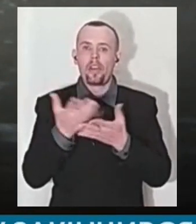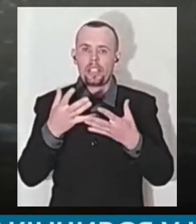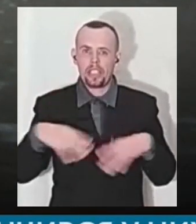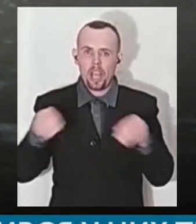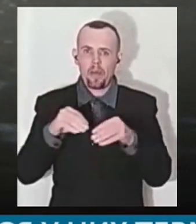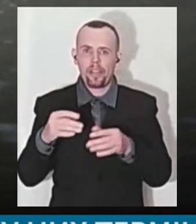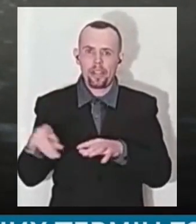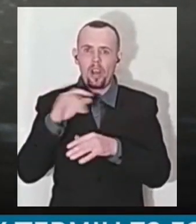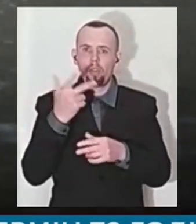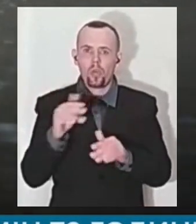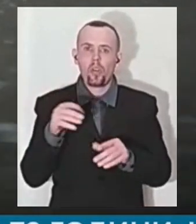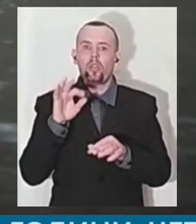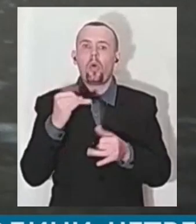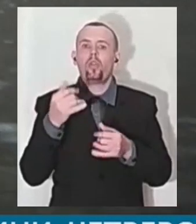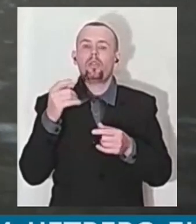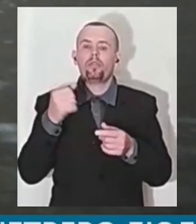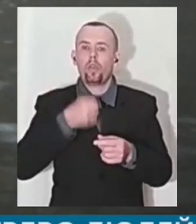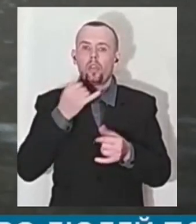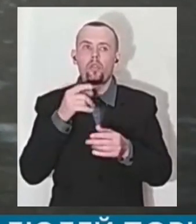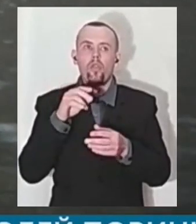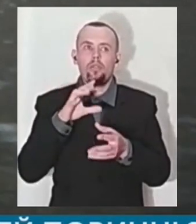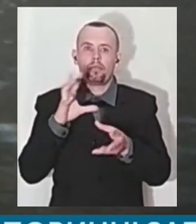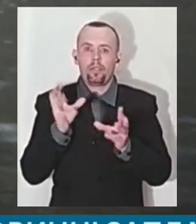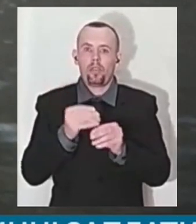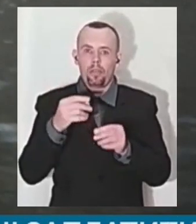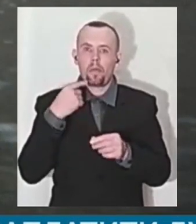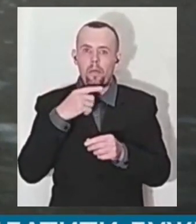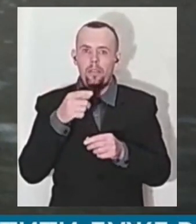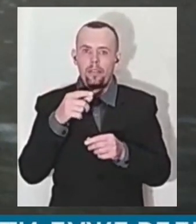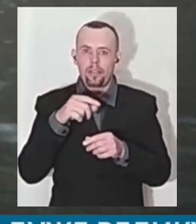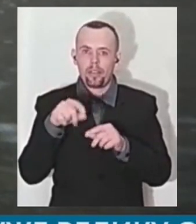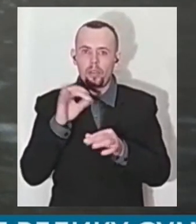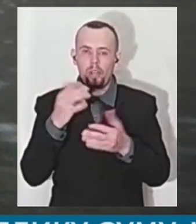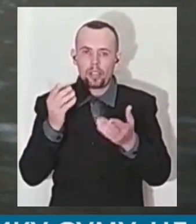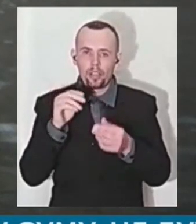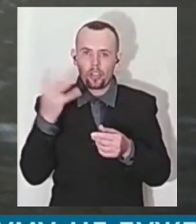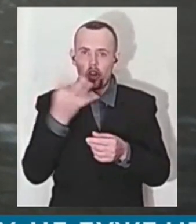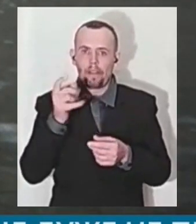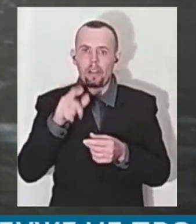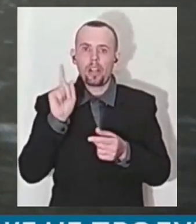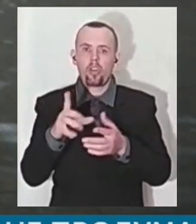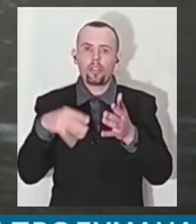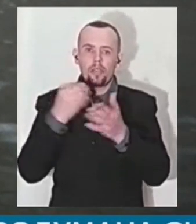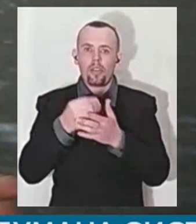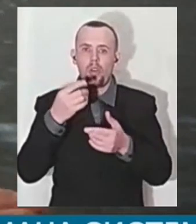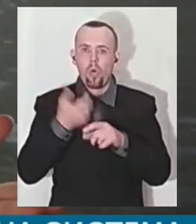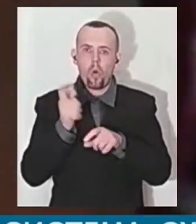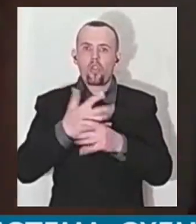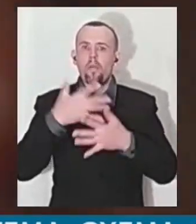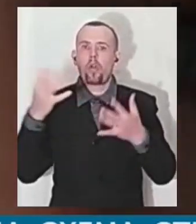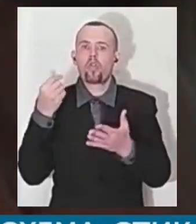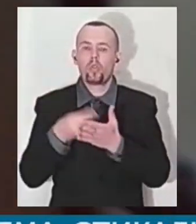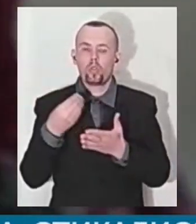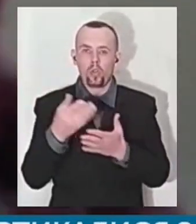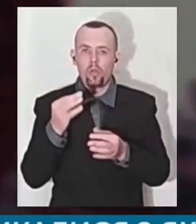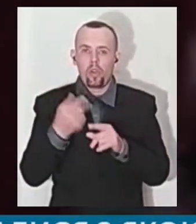двоє взрослих, ну, закінчився у них срок 72 часа. Тобто четверо людей повинні заплатити дуже велику суму. Тобто це, ну,